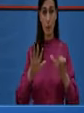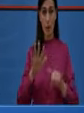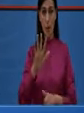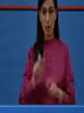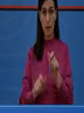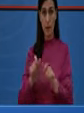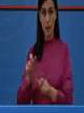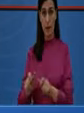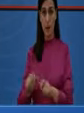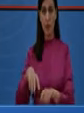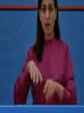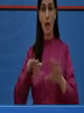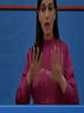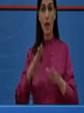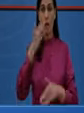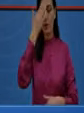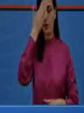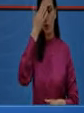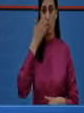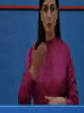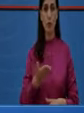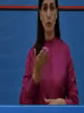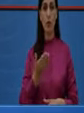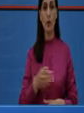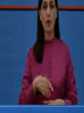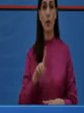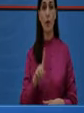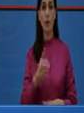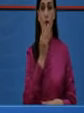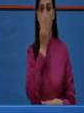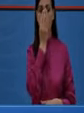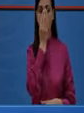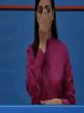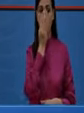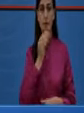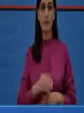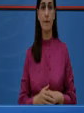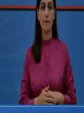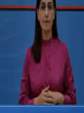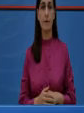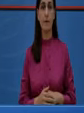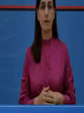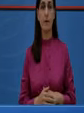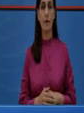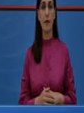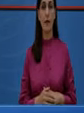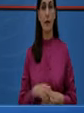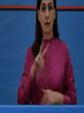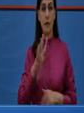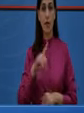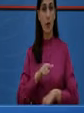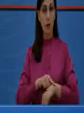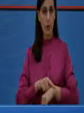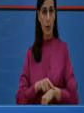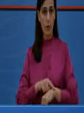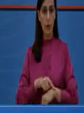shërbim 78 pacient, 10 prej tyre janë në terapi intensive, ndërsa njëri është në intubim.